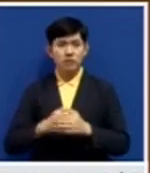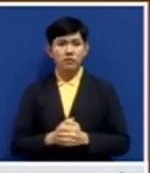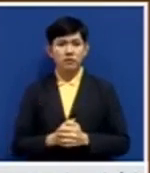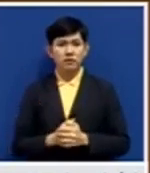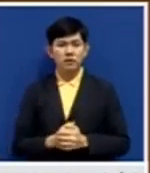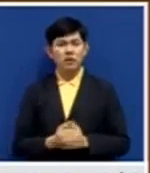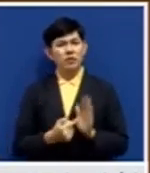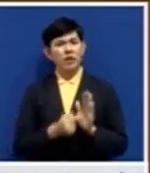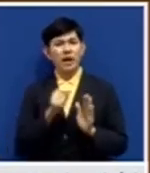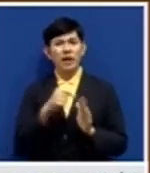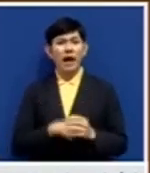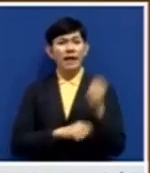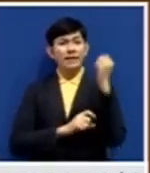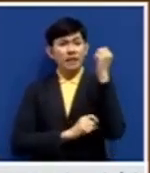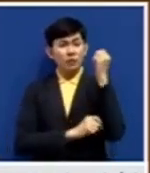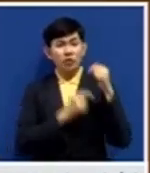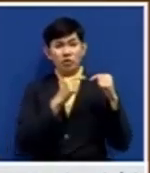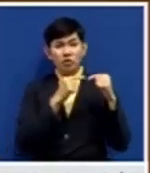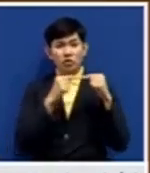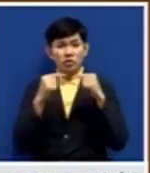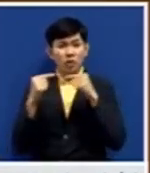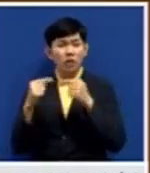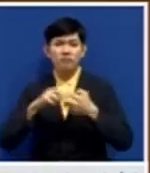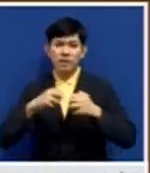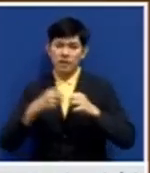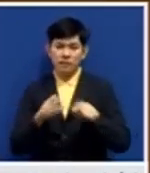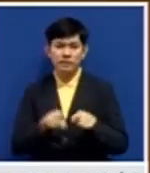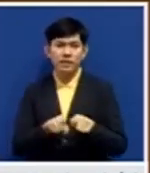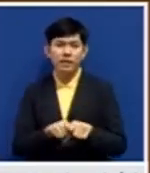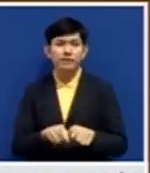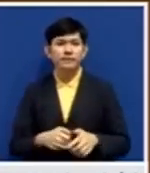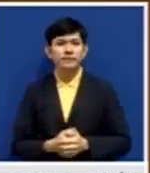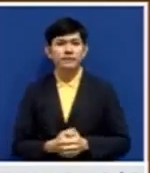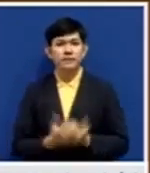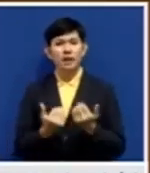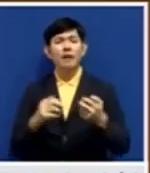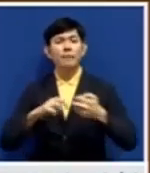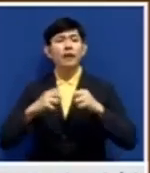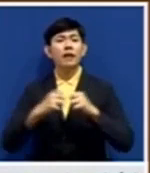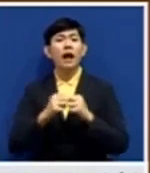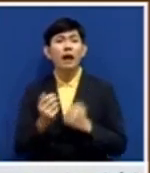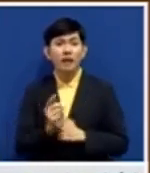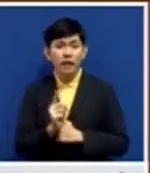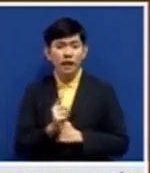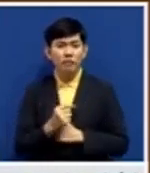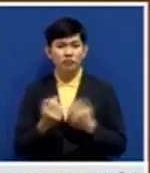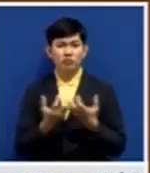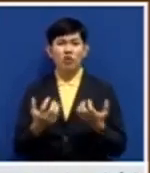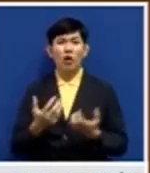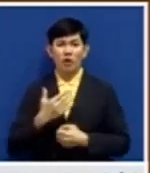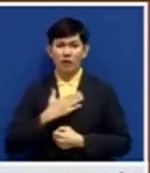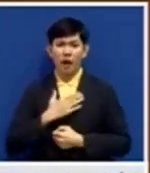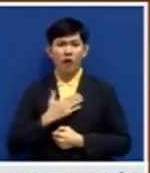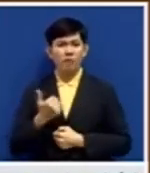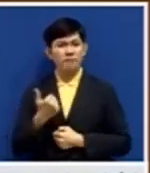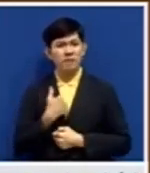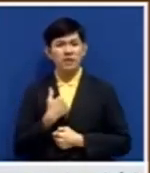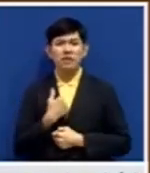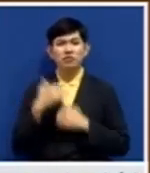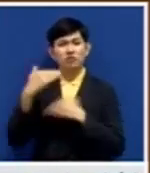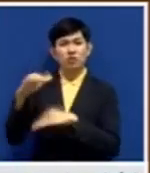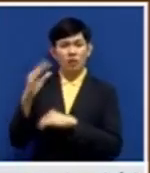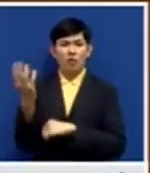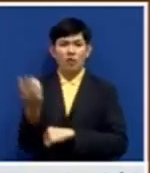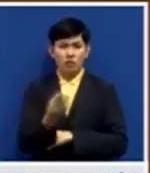17% อย่างนี้นี่สิงคโปร์ไปอย่างนี้ต่อๆไปตีลังกาเหมือนกันฉะนั้นปัญหาของเราว่าสินค้าของเราเนี่ยมีอยู่ไม่กี่อย่าง